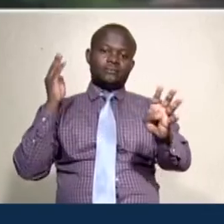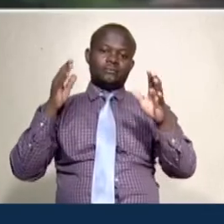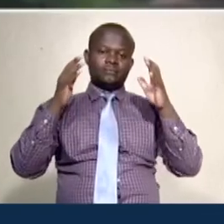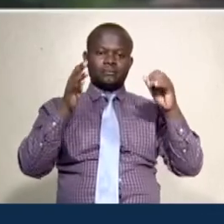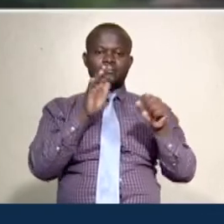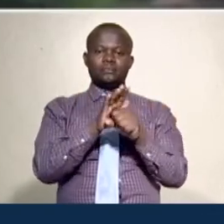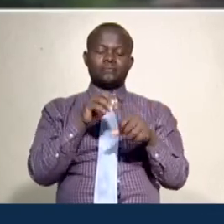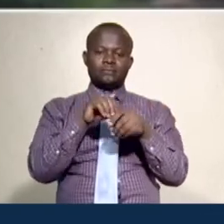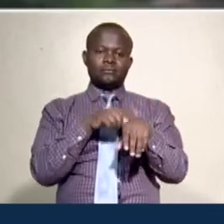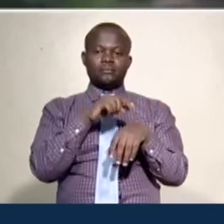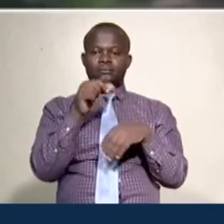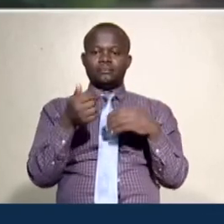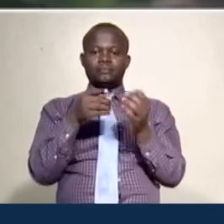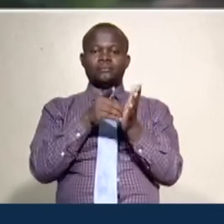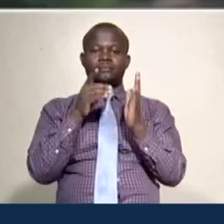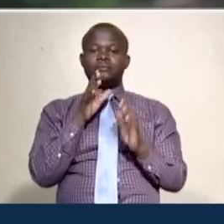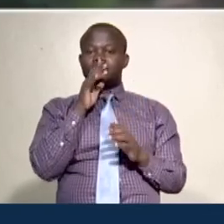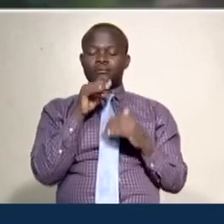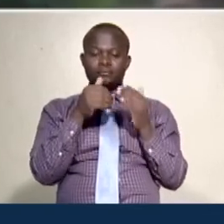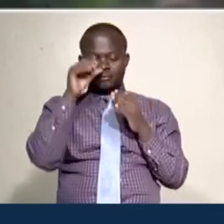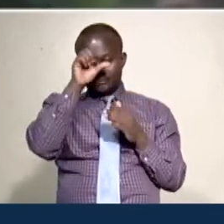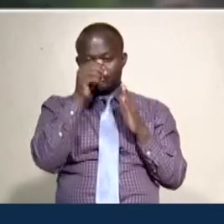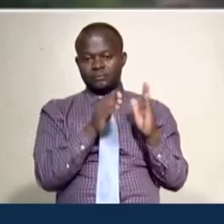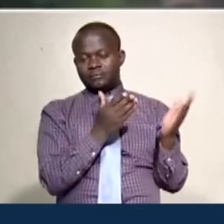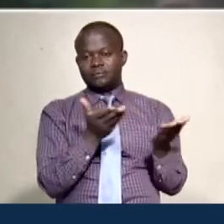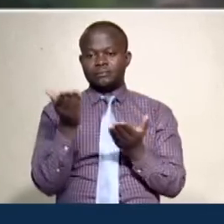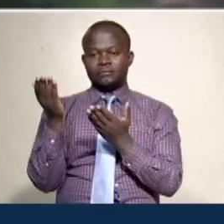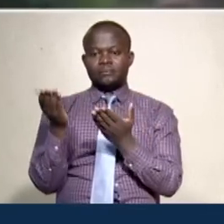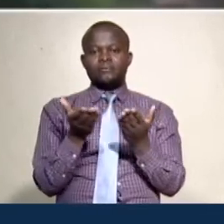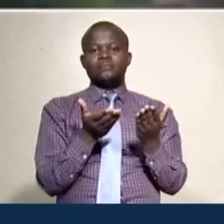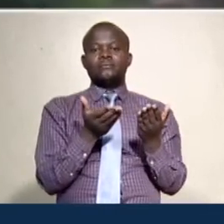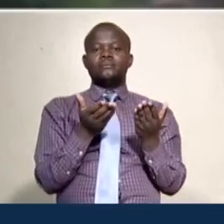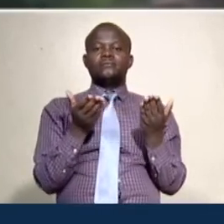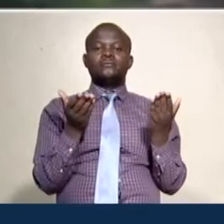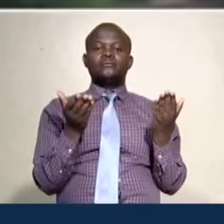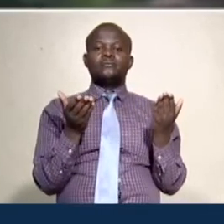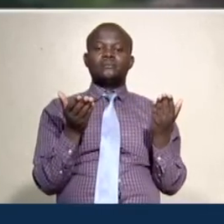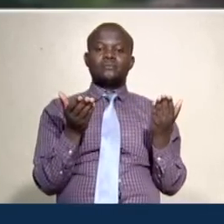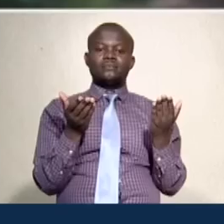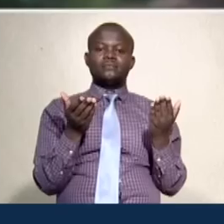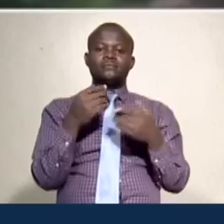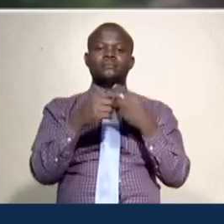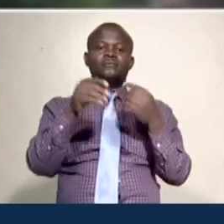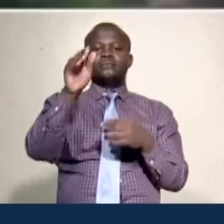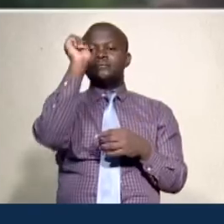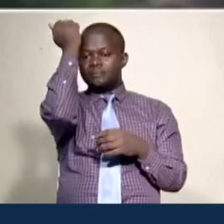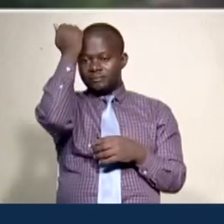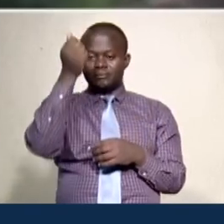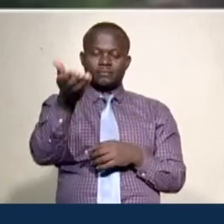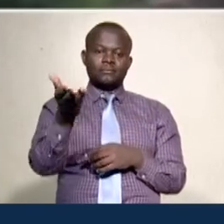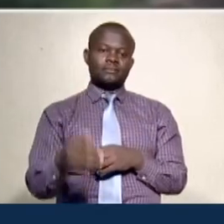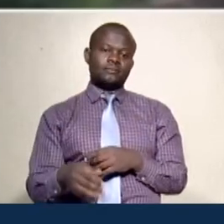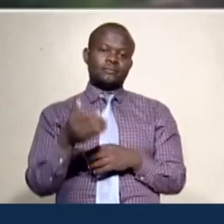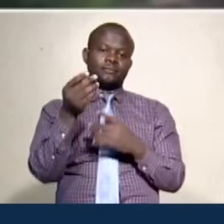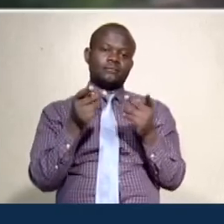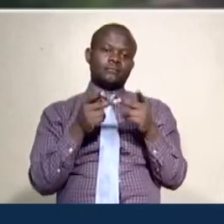cyane mu gihe abandi baganga bari bategereje babuze umuntu bakira bakiri kuri mitiweli